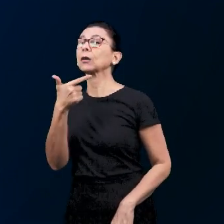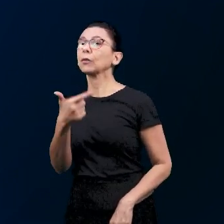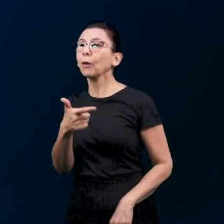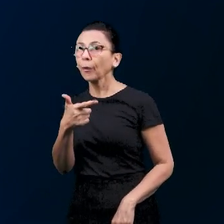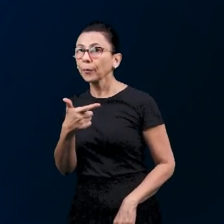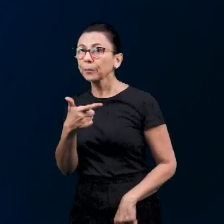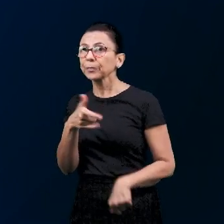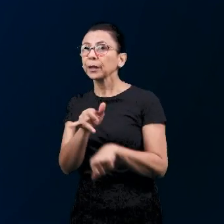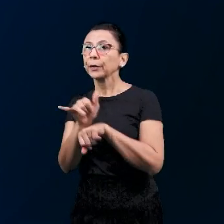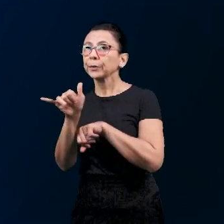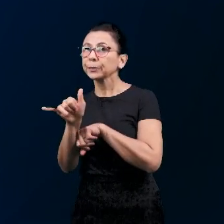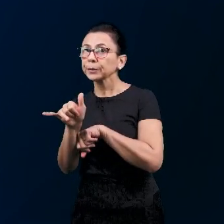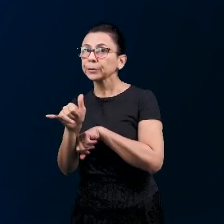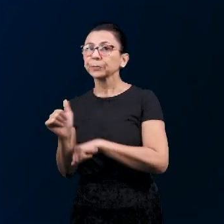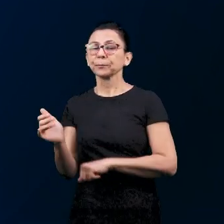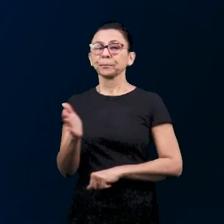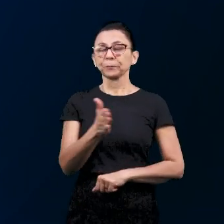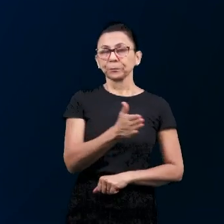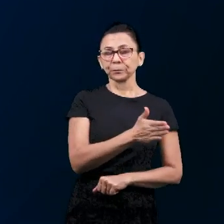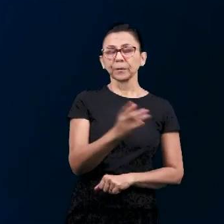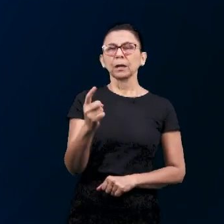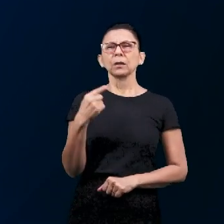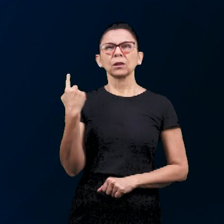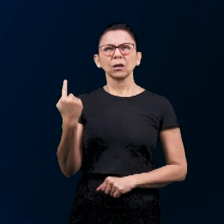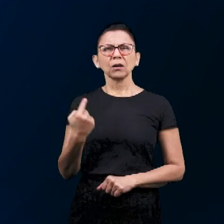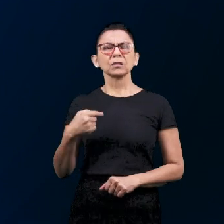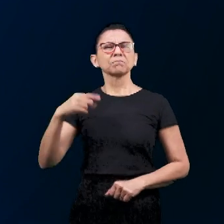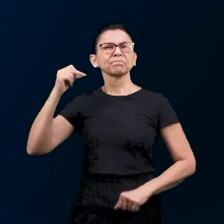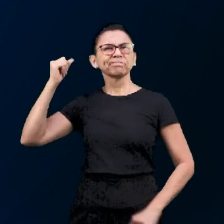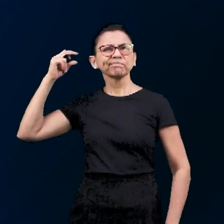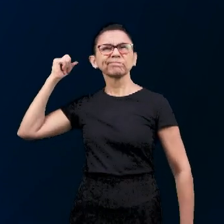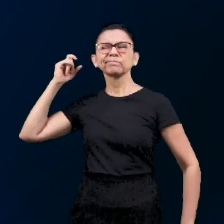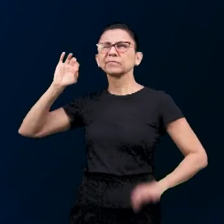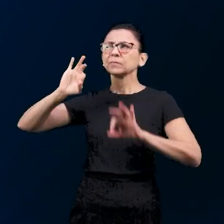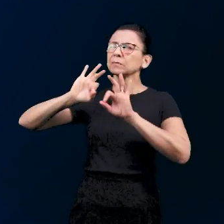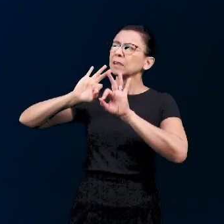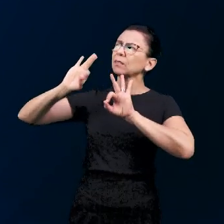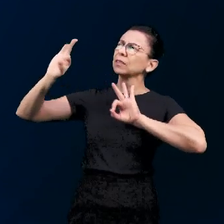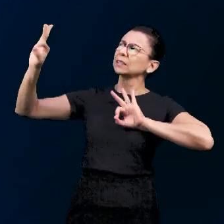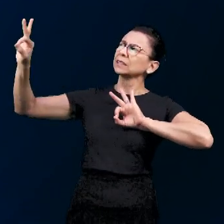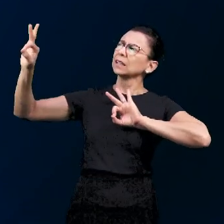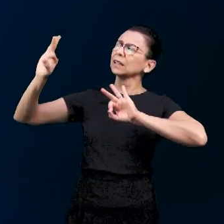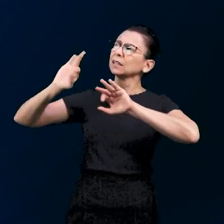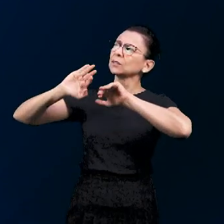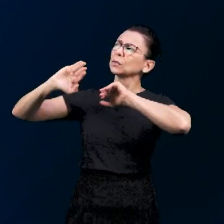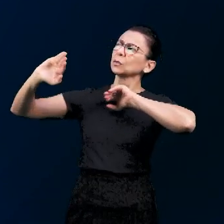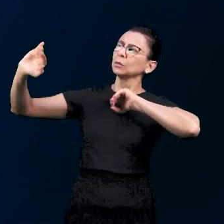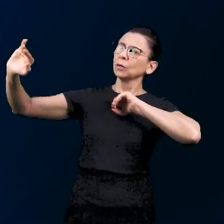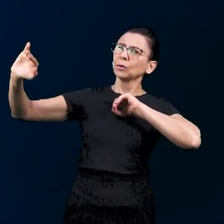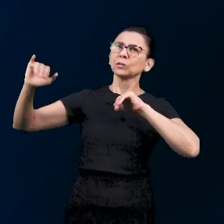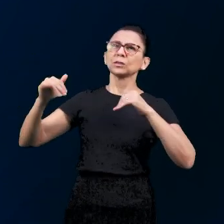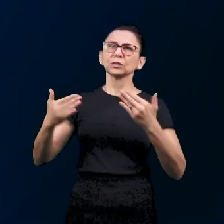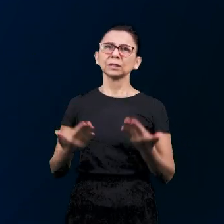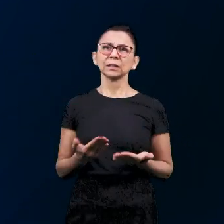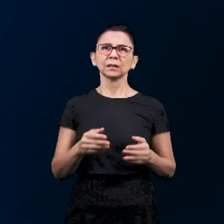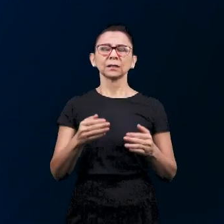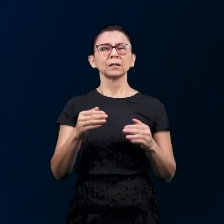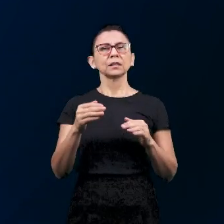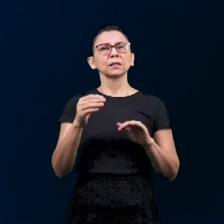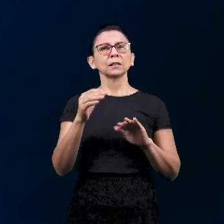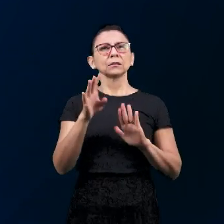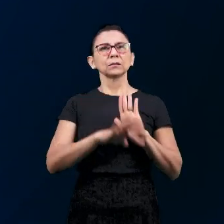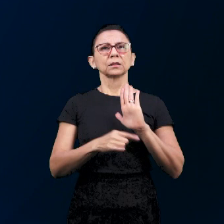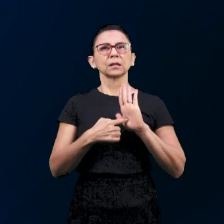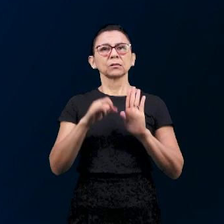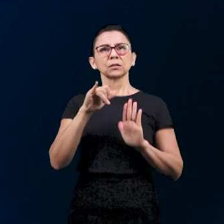du Père Céleste et il y a eu un dialogue au ciel, comme nous dit le livre du prophète Isaïe,